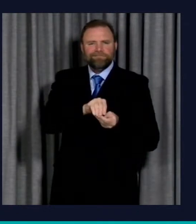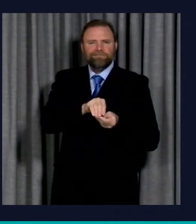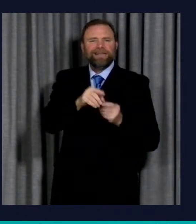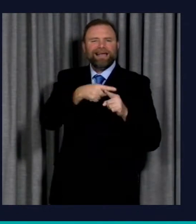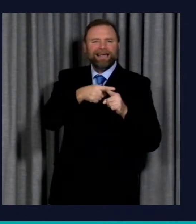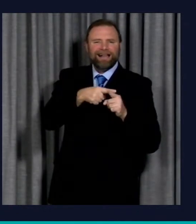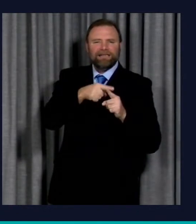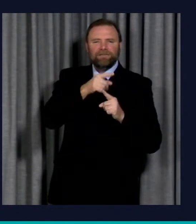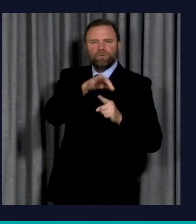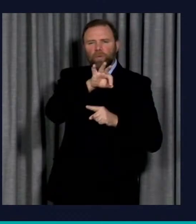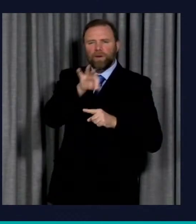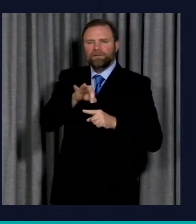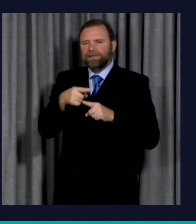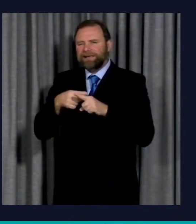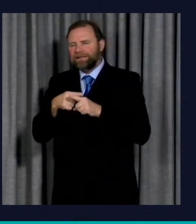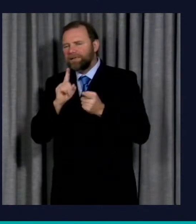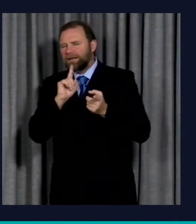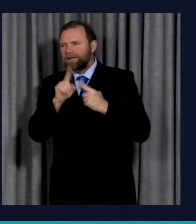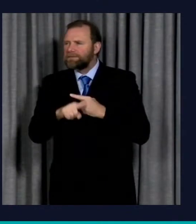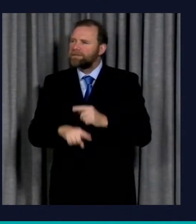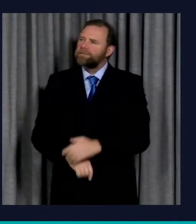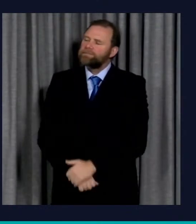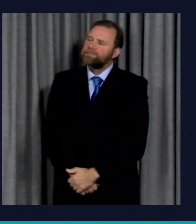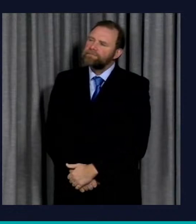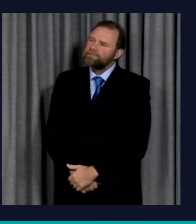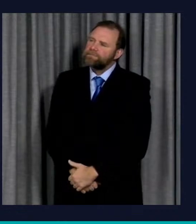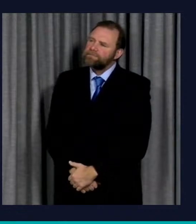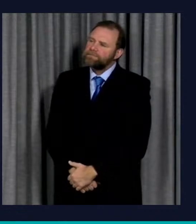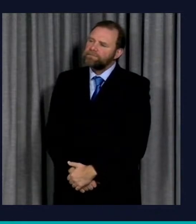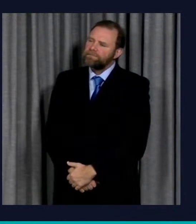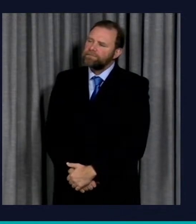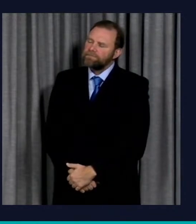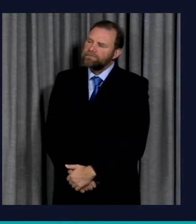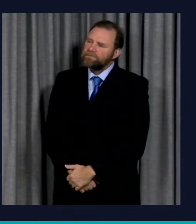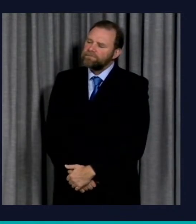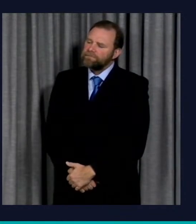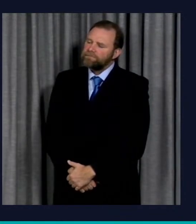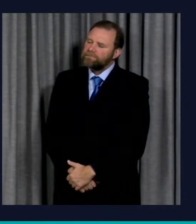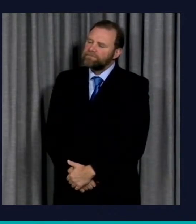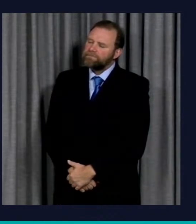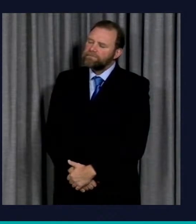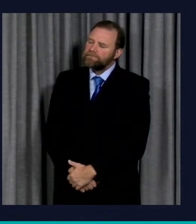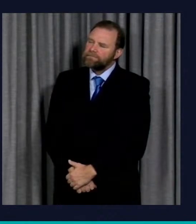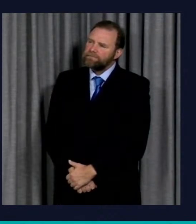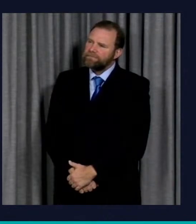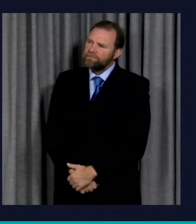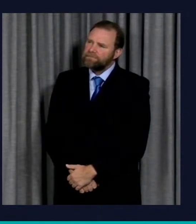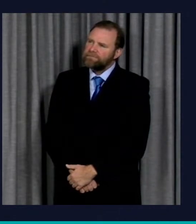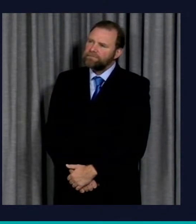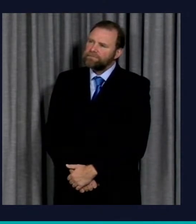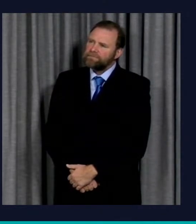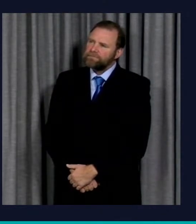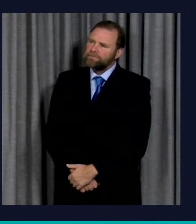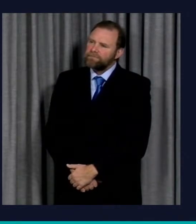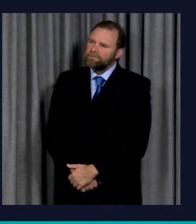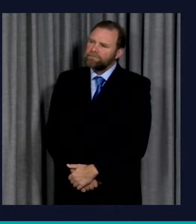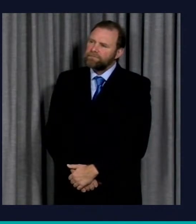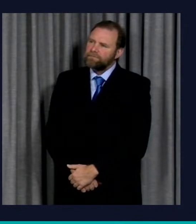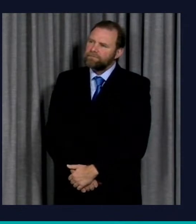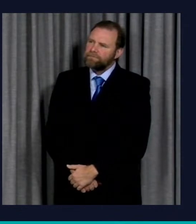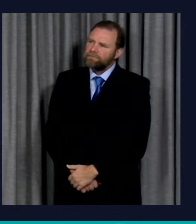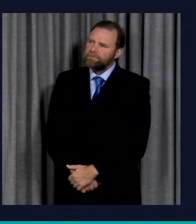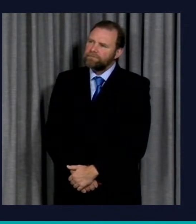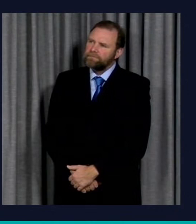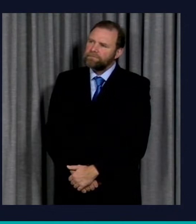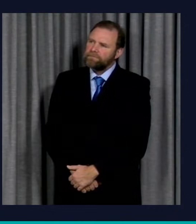ni yma yng Nghymru, a ni'n mynd I wneud hynny yn y dyfodol. Hefyd, ni'n dal I defnyddio'r